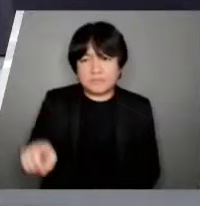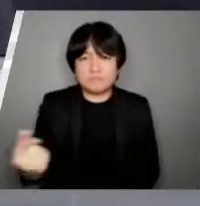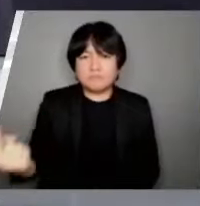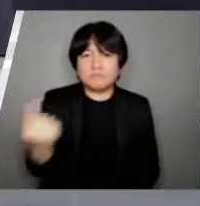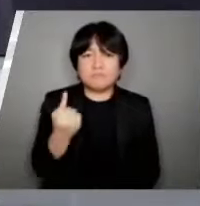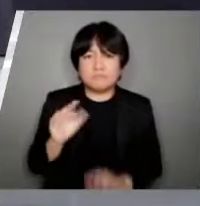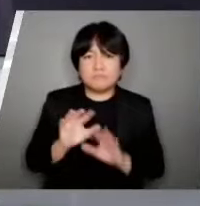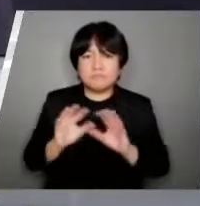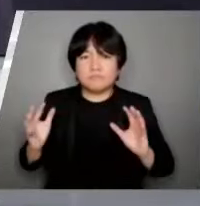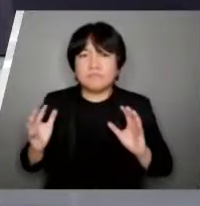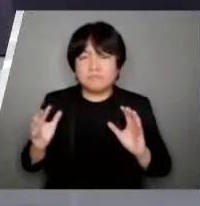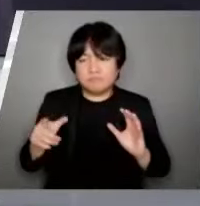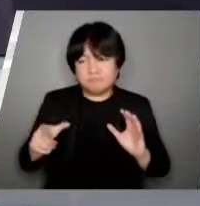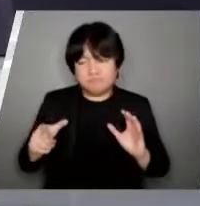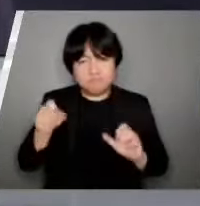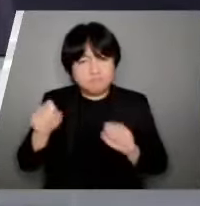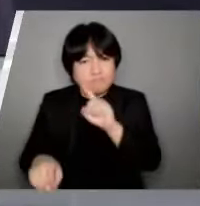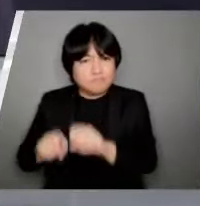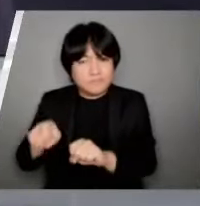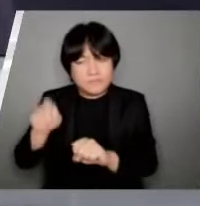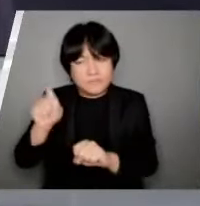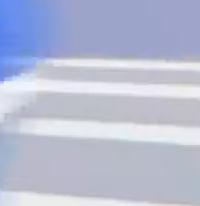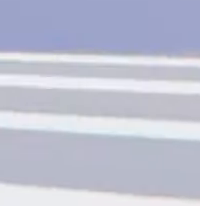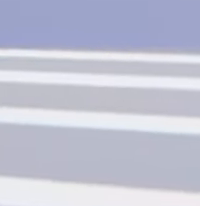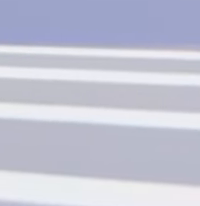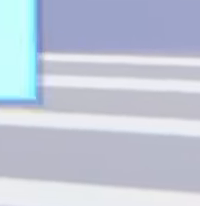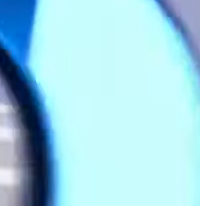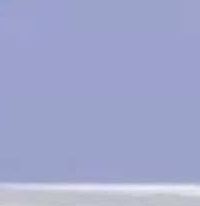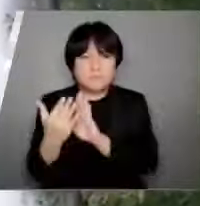counter-affidavit. Saksi, si Salima Refran.